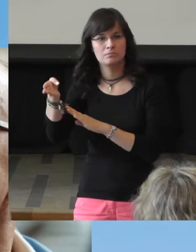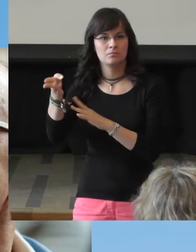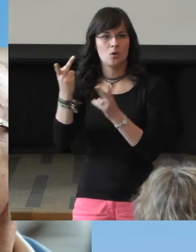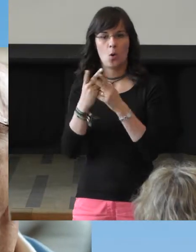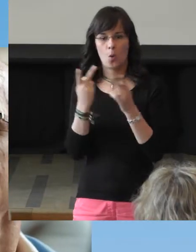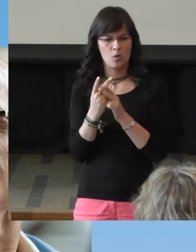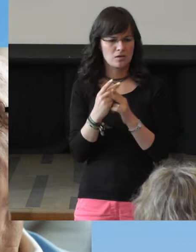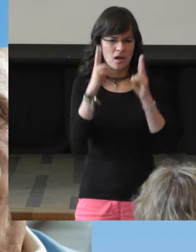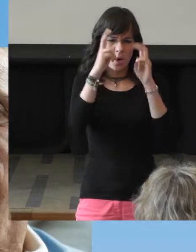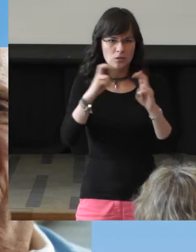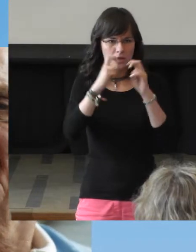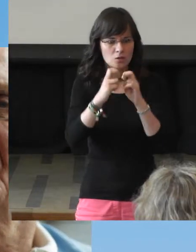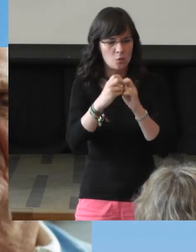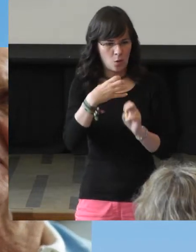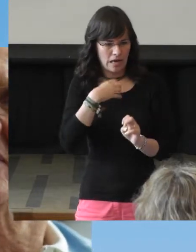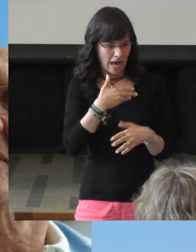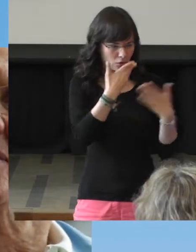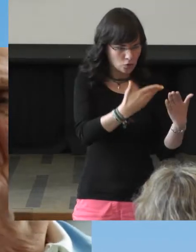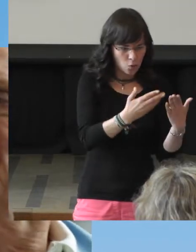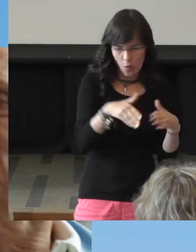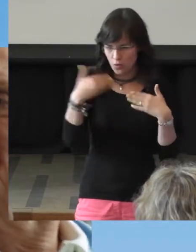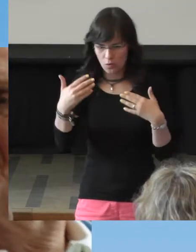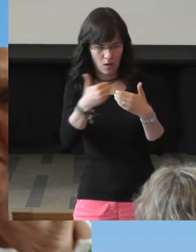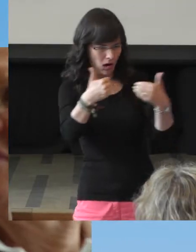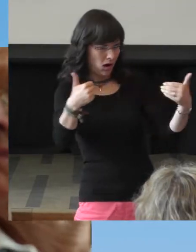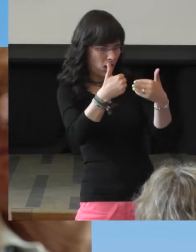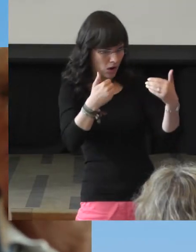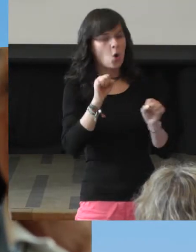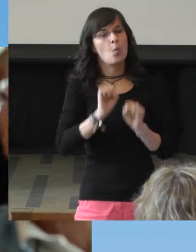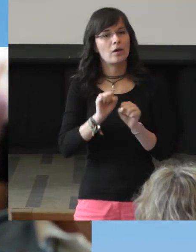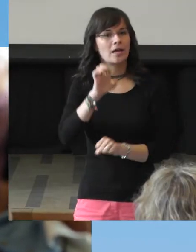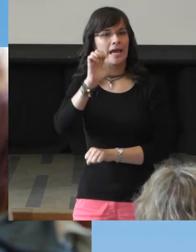Abgrenzungen zu anderen Erkrankungsbildern geht, auch zum Beispiel die Elenderklinik.